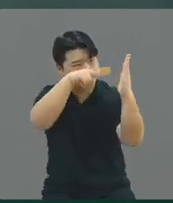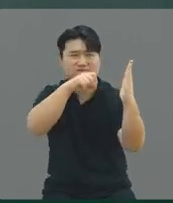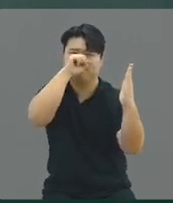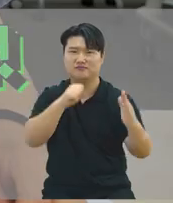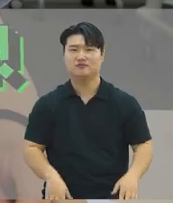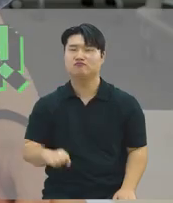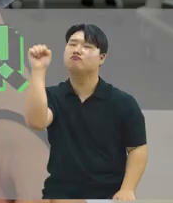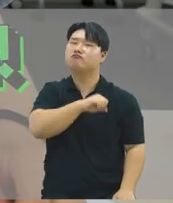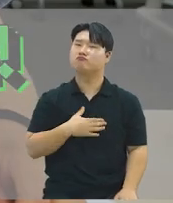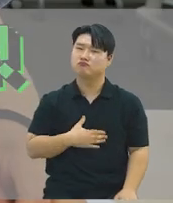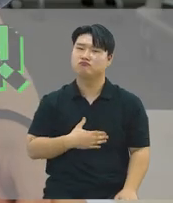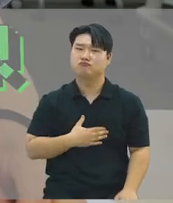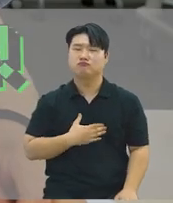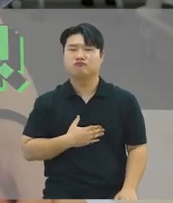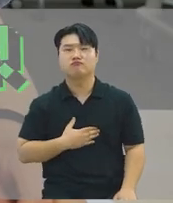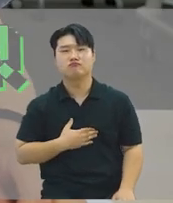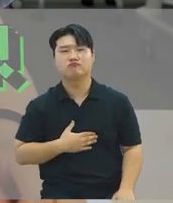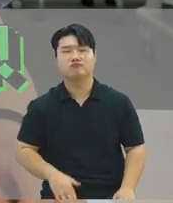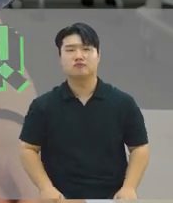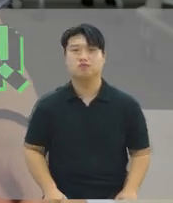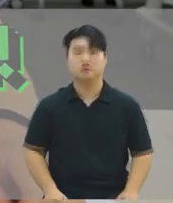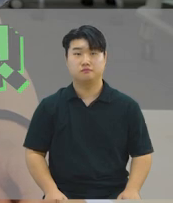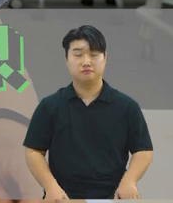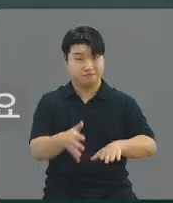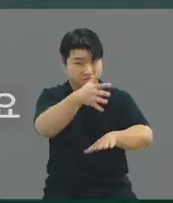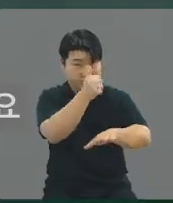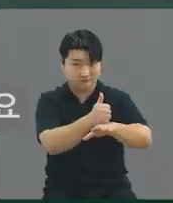받으셔야 해요. 네, 알겠습니다.